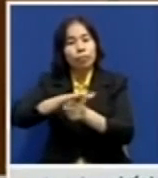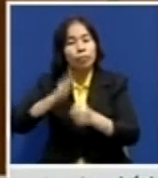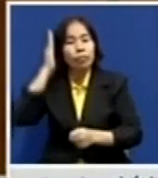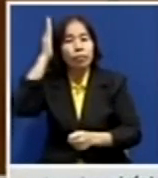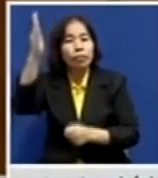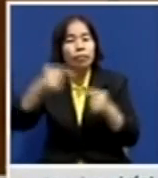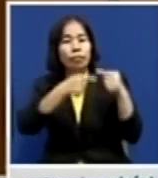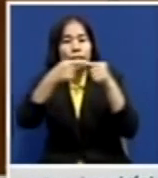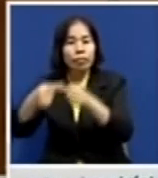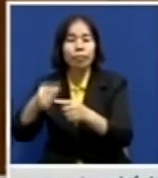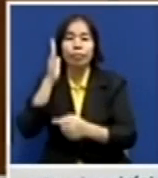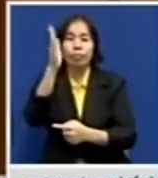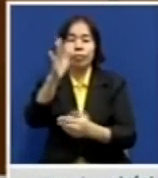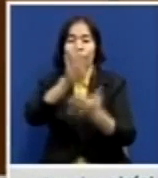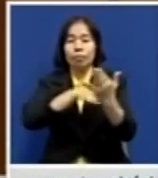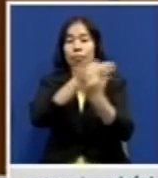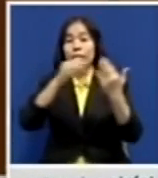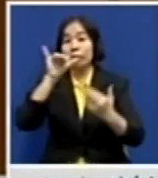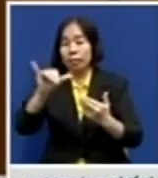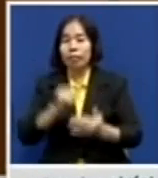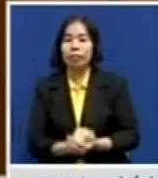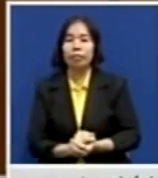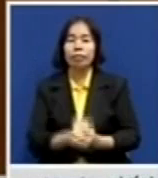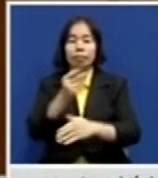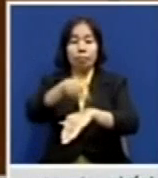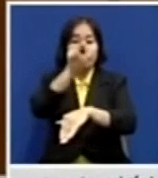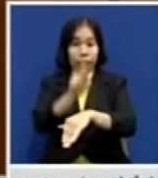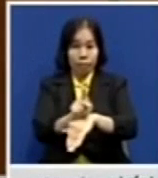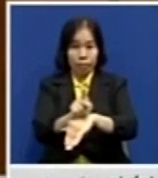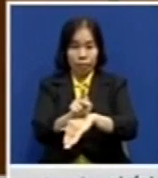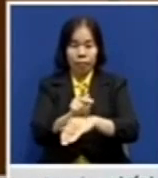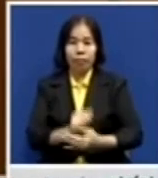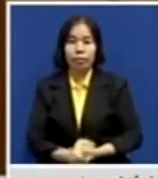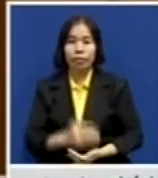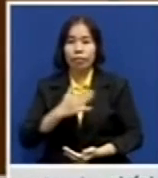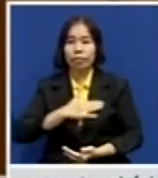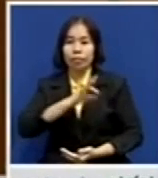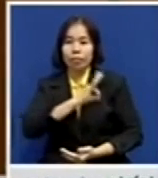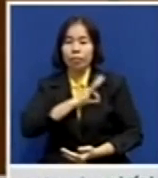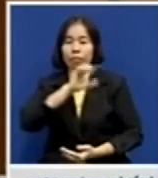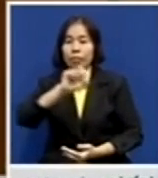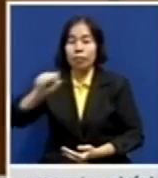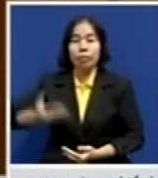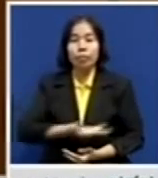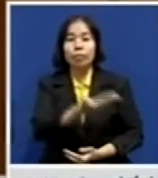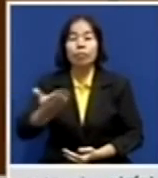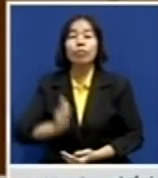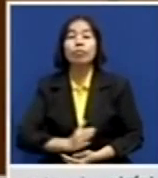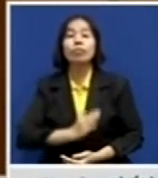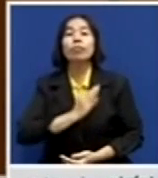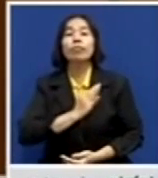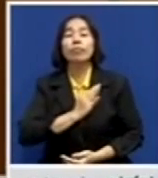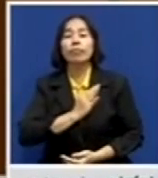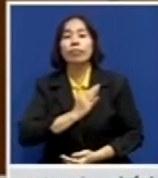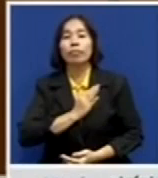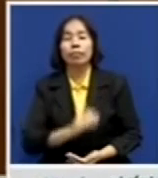ามเป้าหมายของยุทธศาสตร์ต่อไปท่านประธานรัฐสภาที่เคารพท่านสมาชิกผู้ทรงเกียรตินะครับ